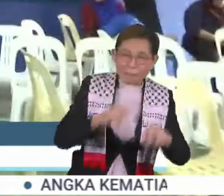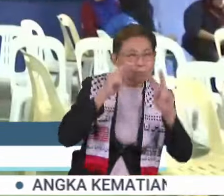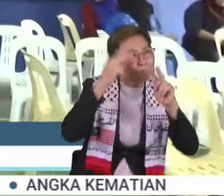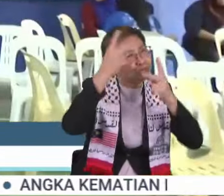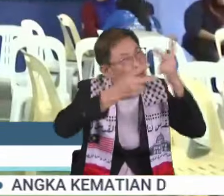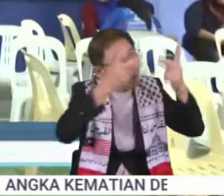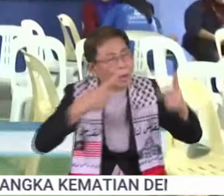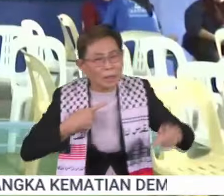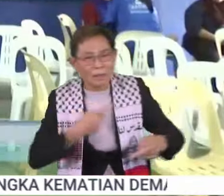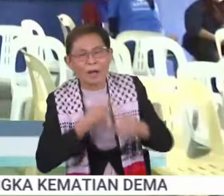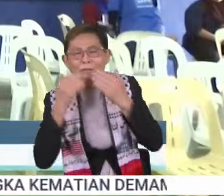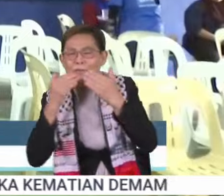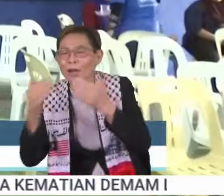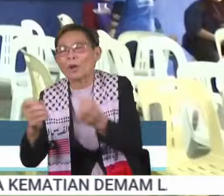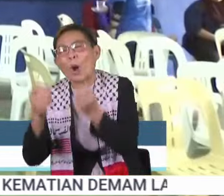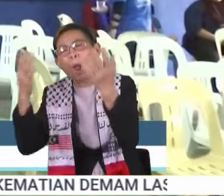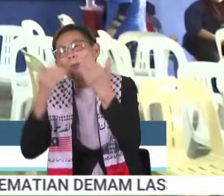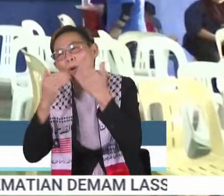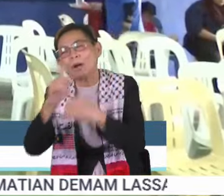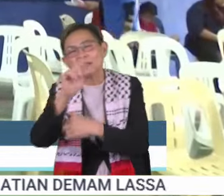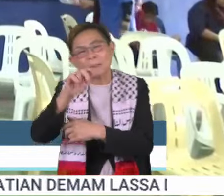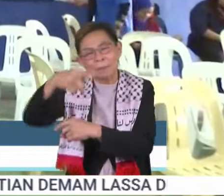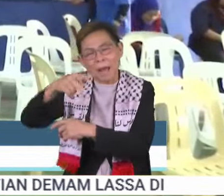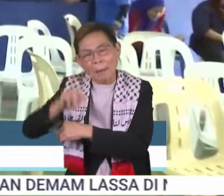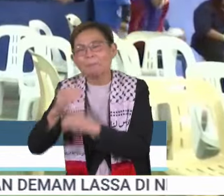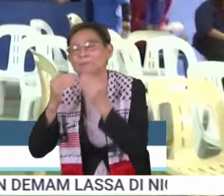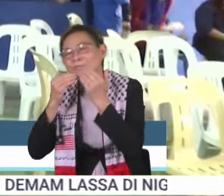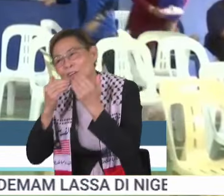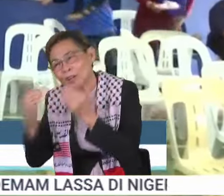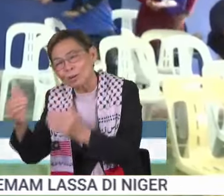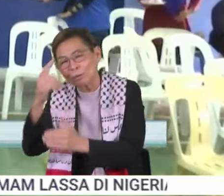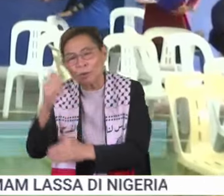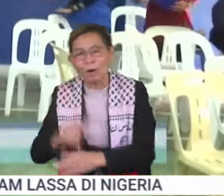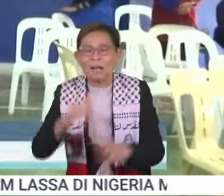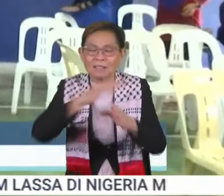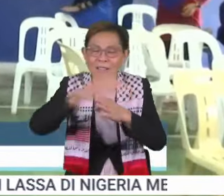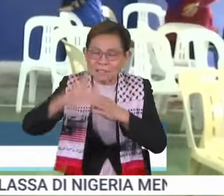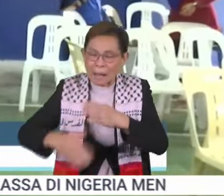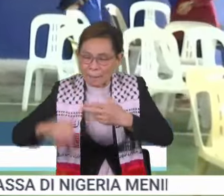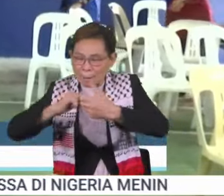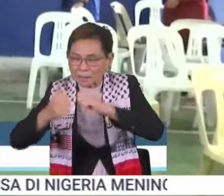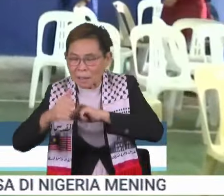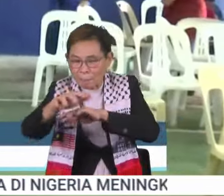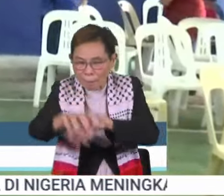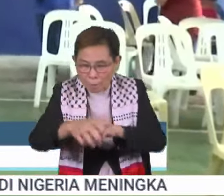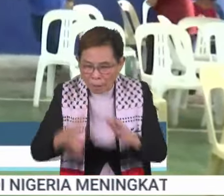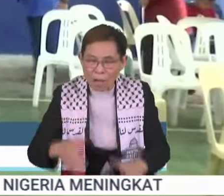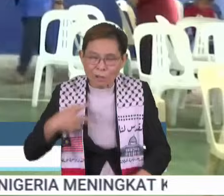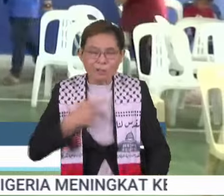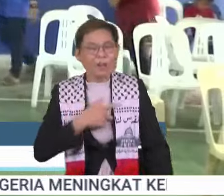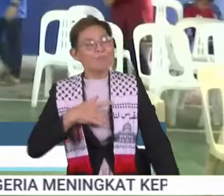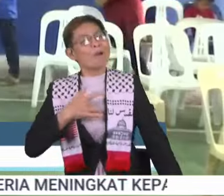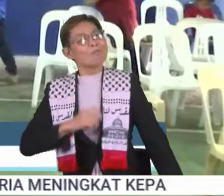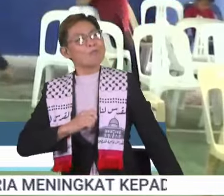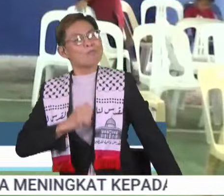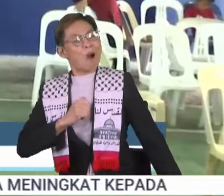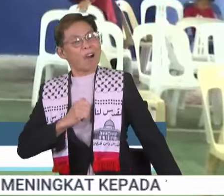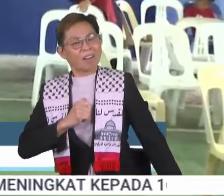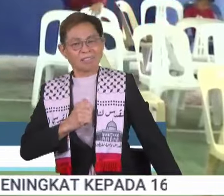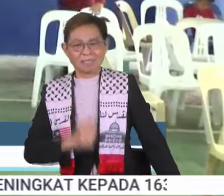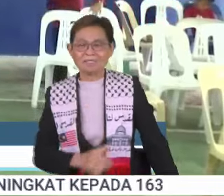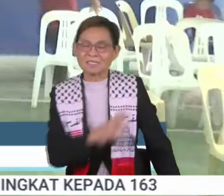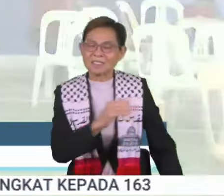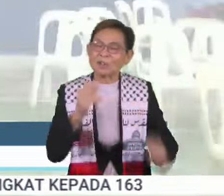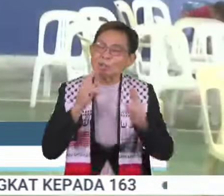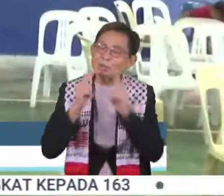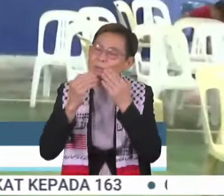Pak Cik, terima kasih banyaklah kalau TPM nak selesai masalah penokok semua kan. Kita berasa bangga, berasa begitu senang hati dah. Terima